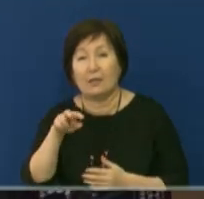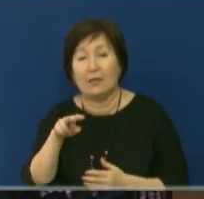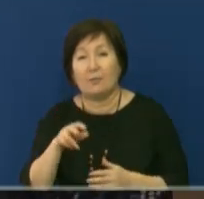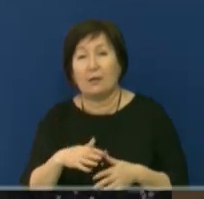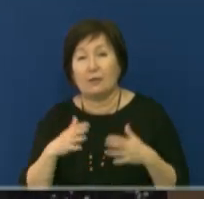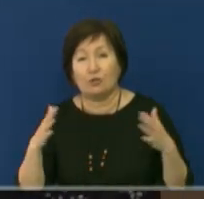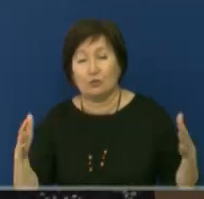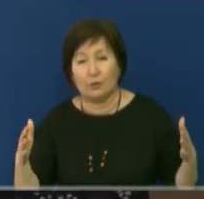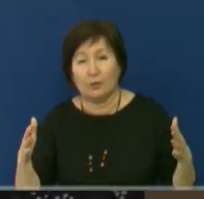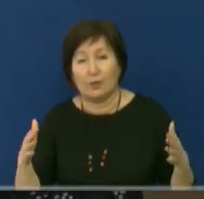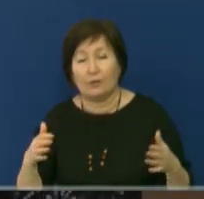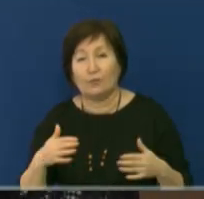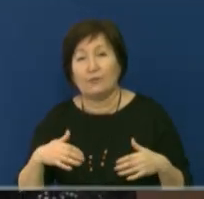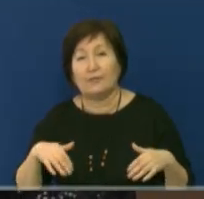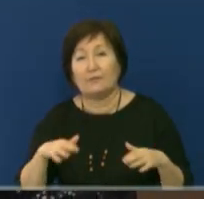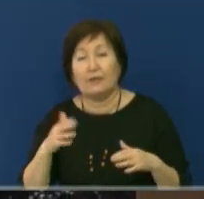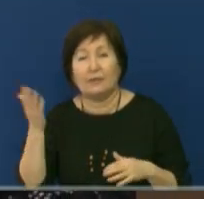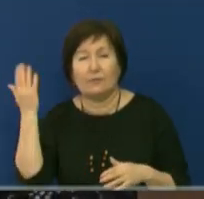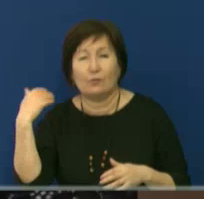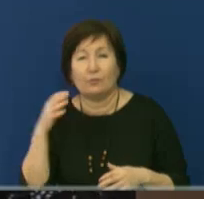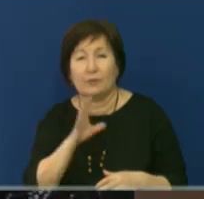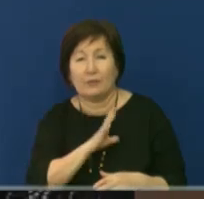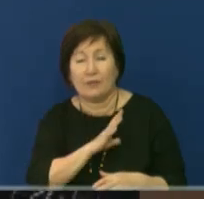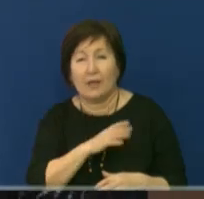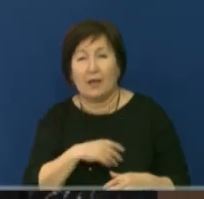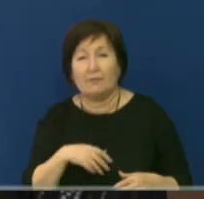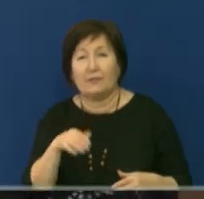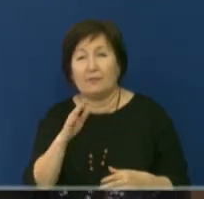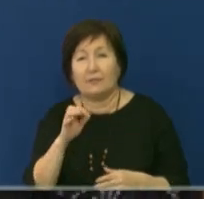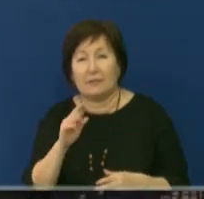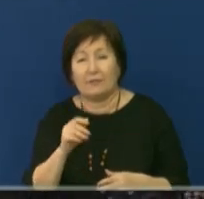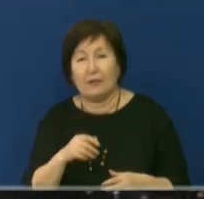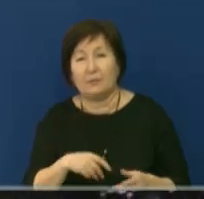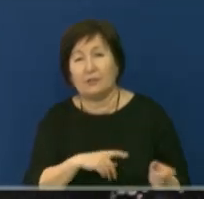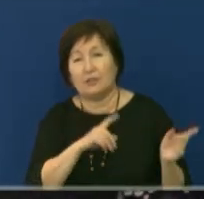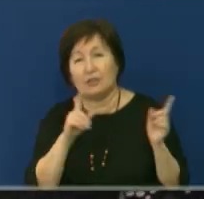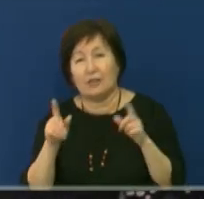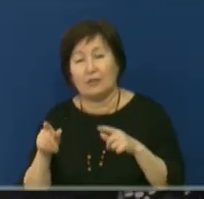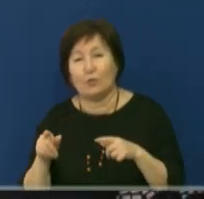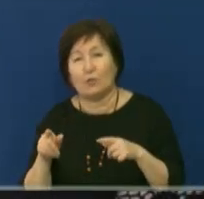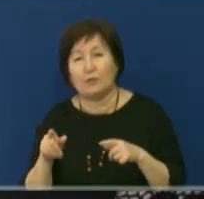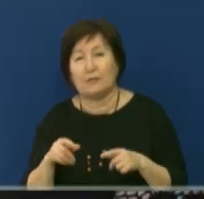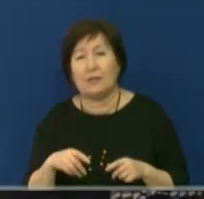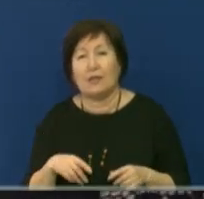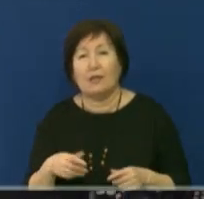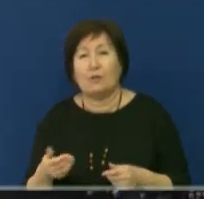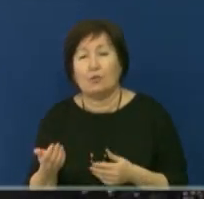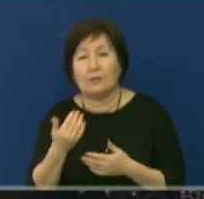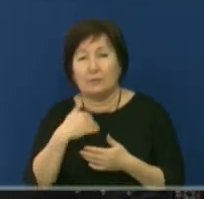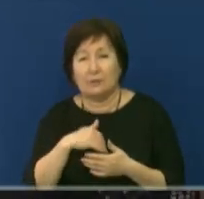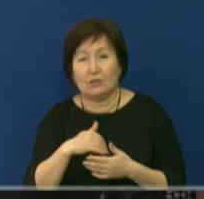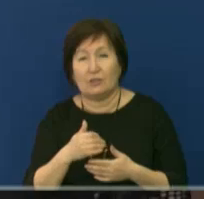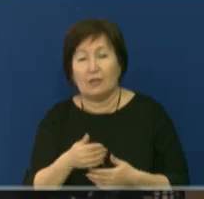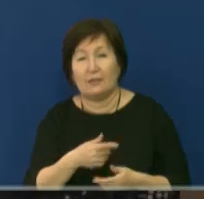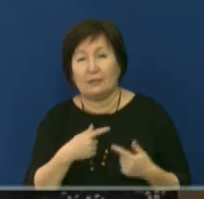елдерден, әр қалалардан келеді. Биыл эпидемиологиялық жағдай әсер етуде. Басқа қалалардан вокалдық, ансамбльдық нөмірлер